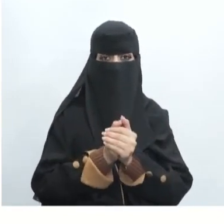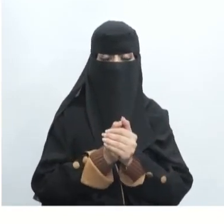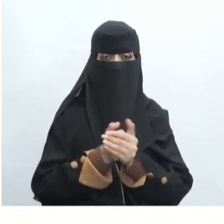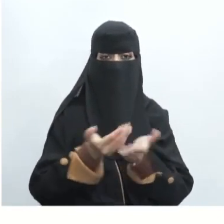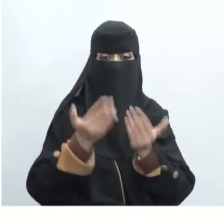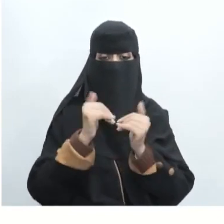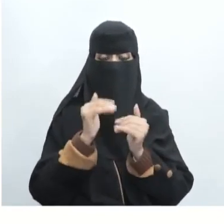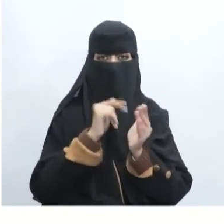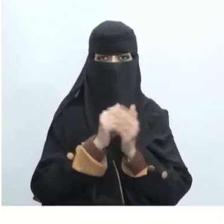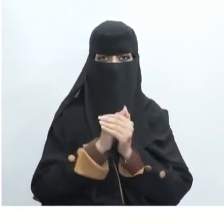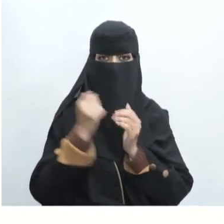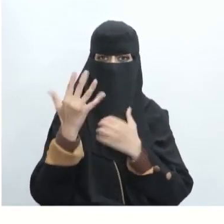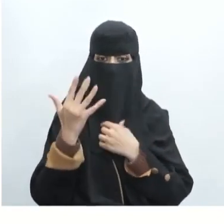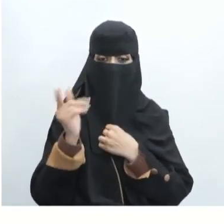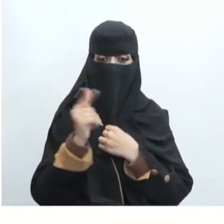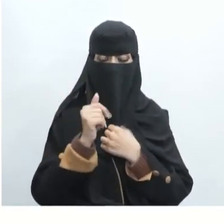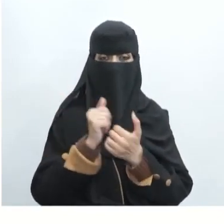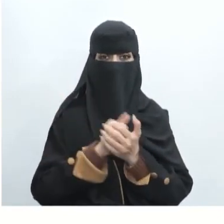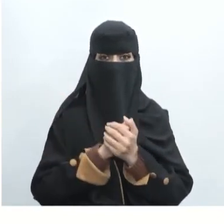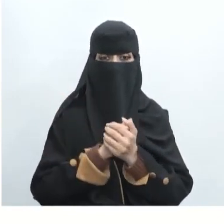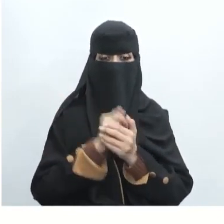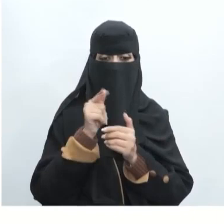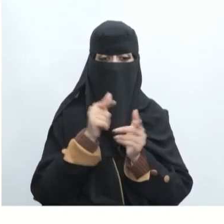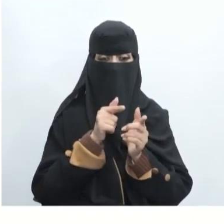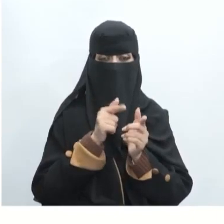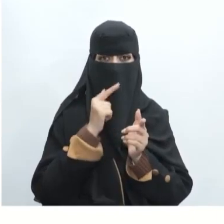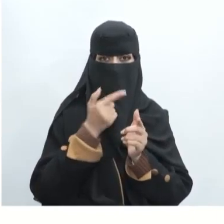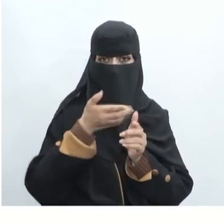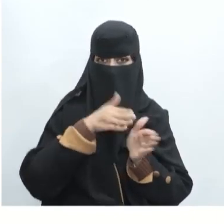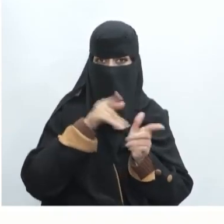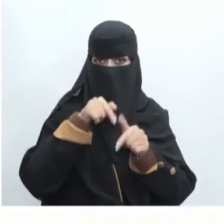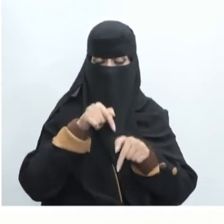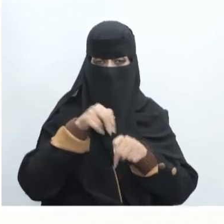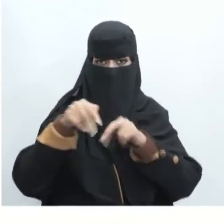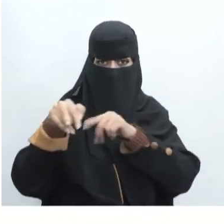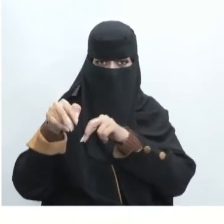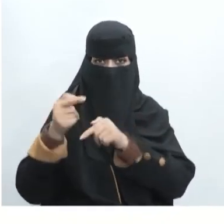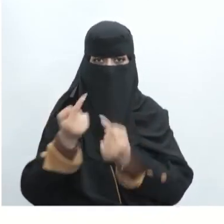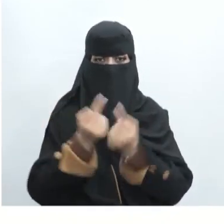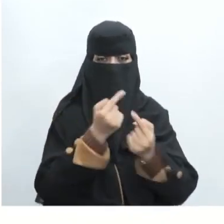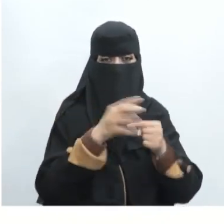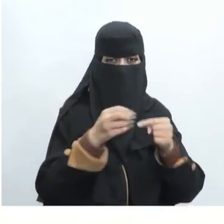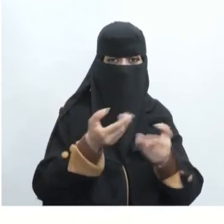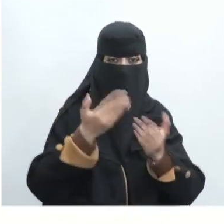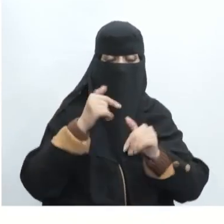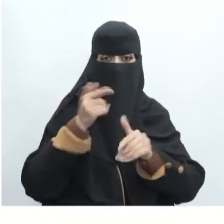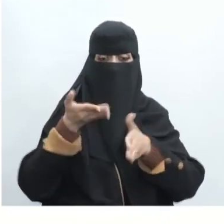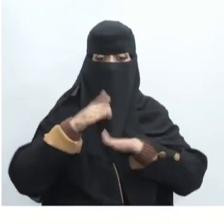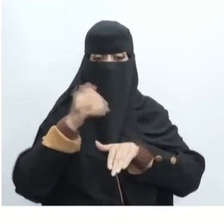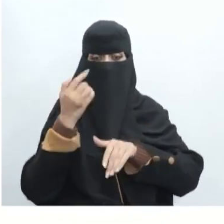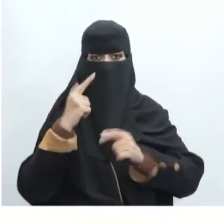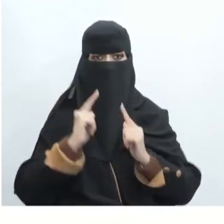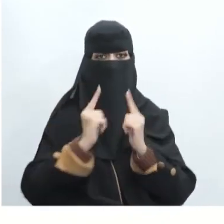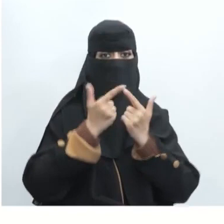الحيوانات الرعويه قد يؤدي الى موتها ايضا ممتازين الحروب وما